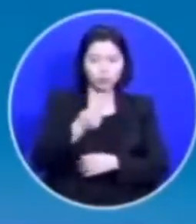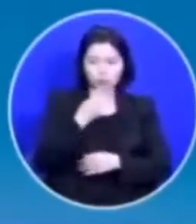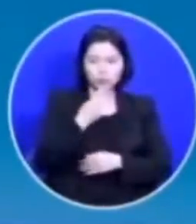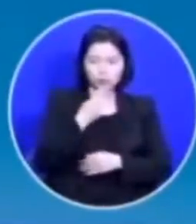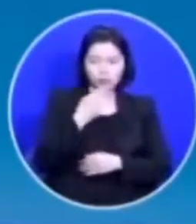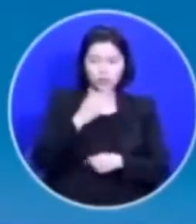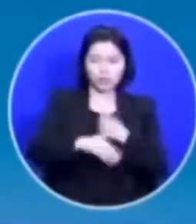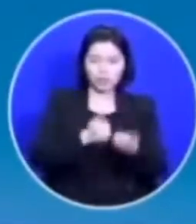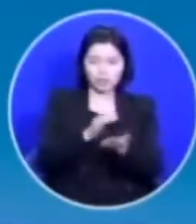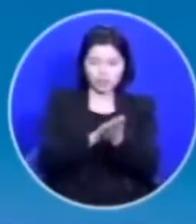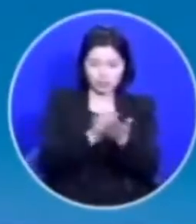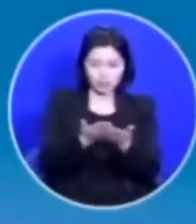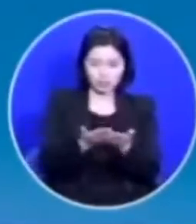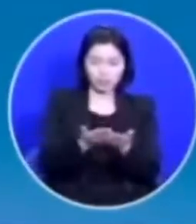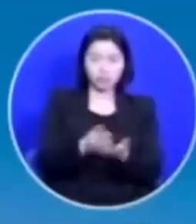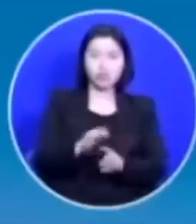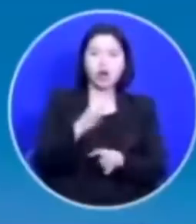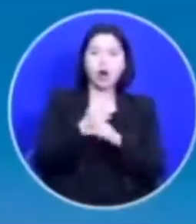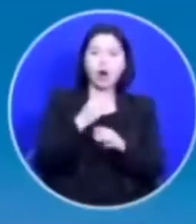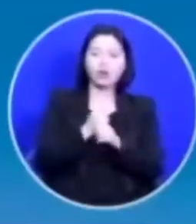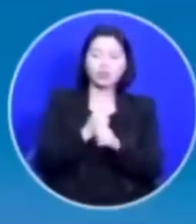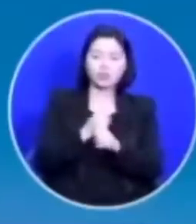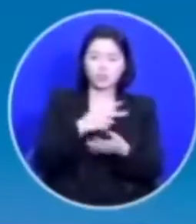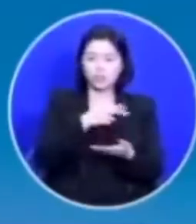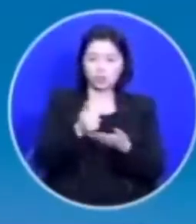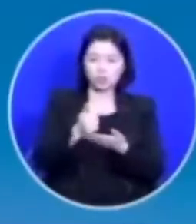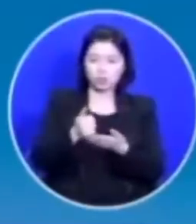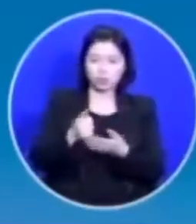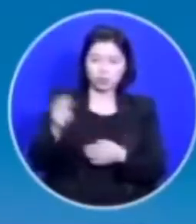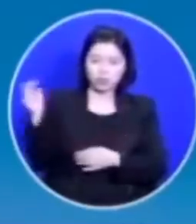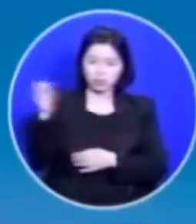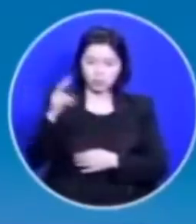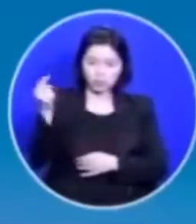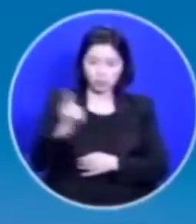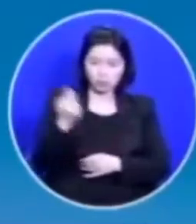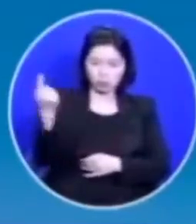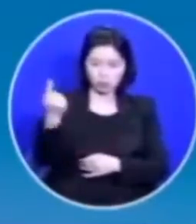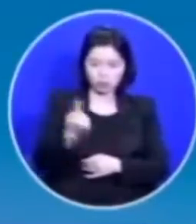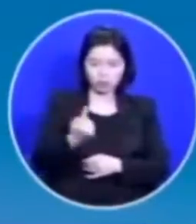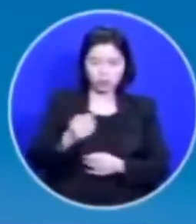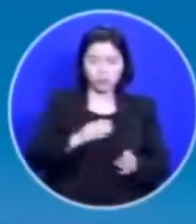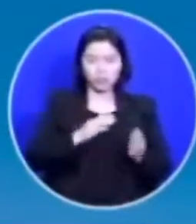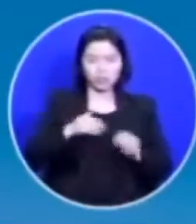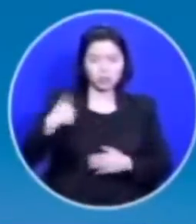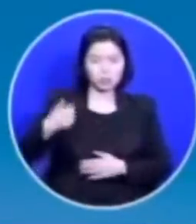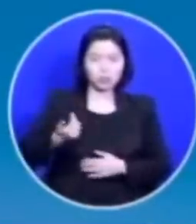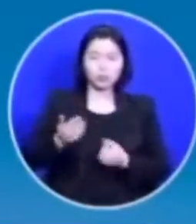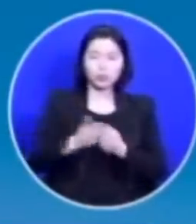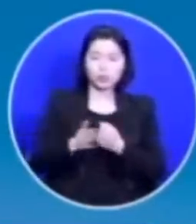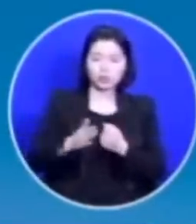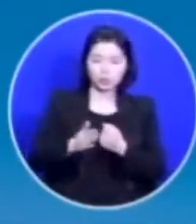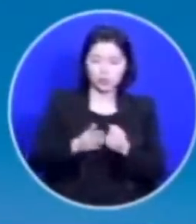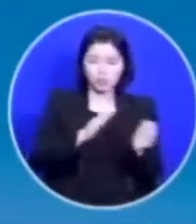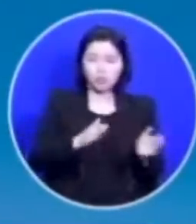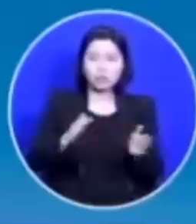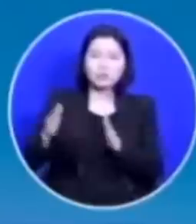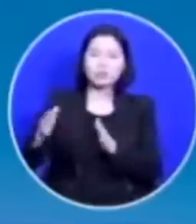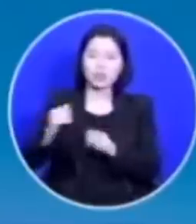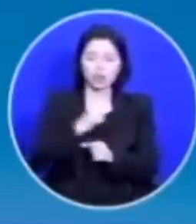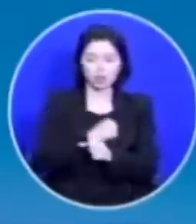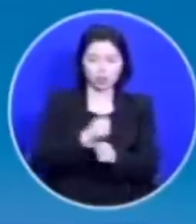성경은 언제 주님이 재림 에 오실지 모르니 준비하고 살라 고 경고하고 있습니다 근데 그